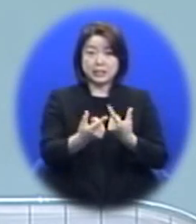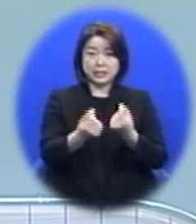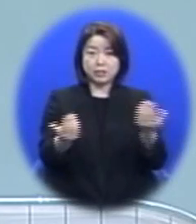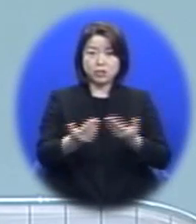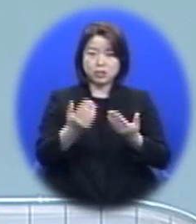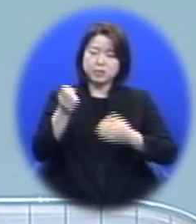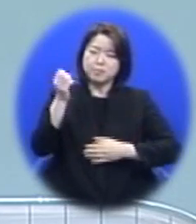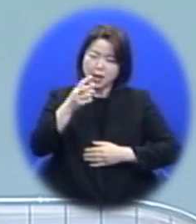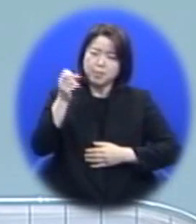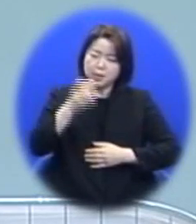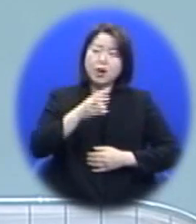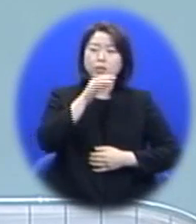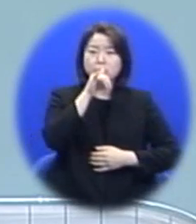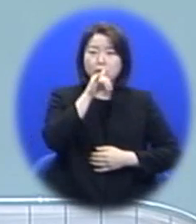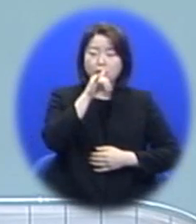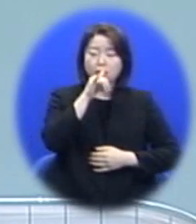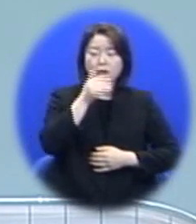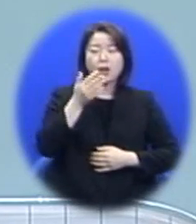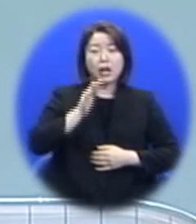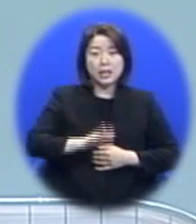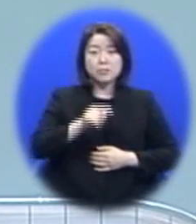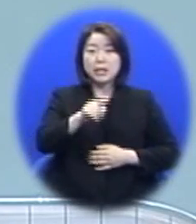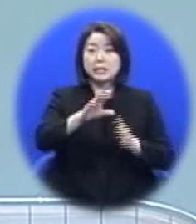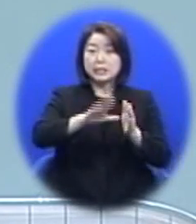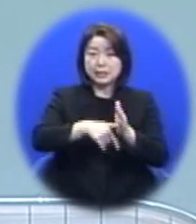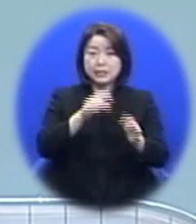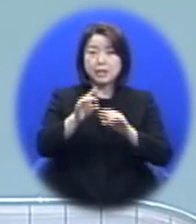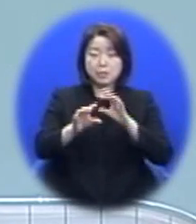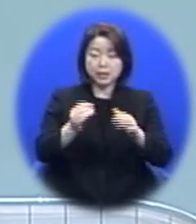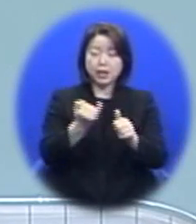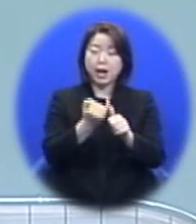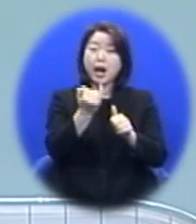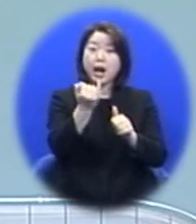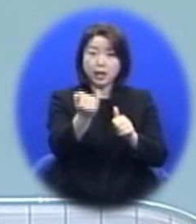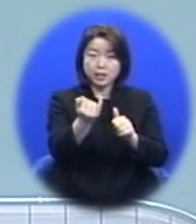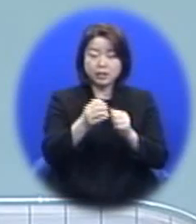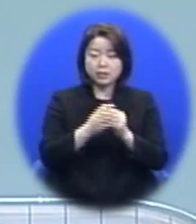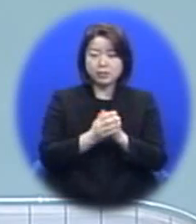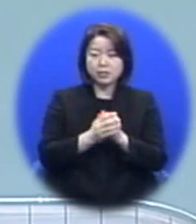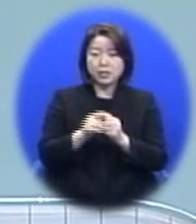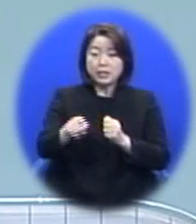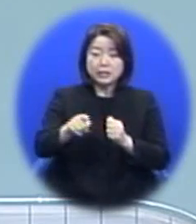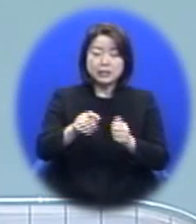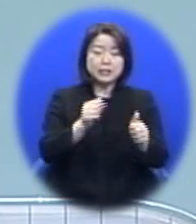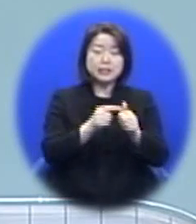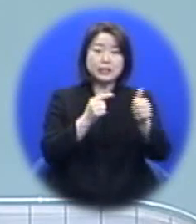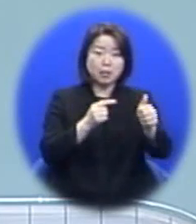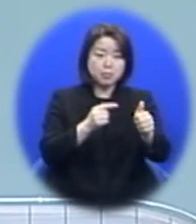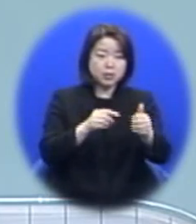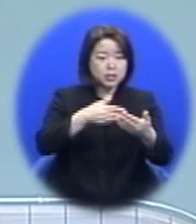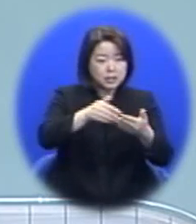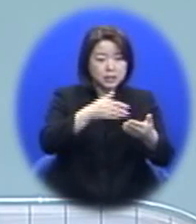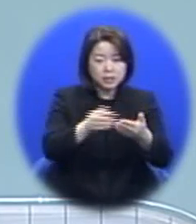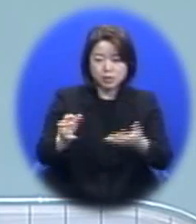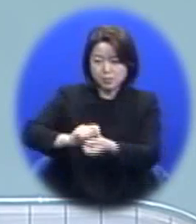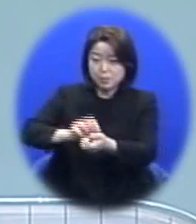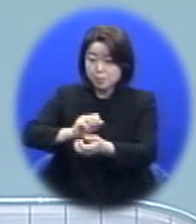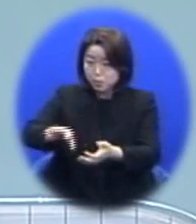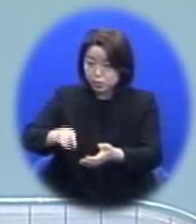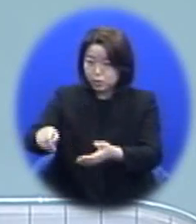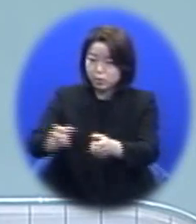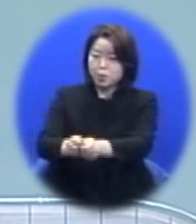있었다고 합니다. 그때마다 아내는 남편이 그렸던 그림을 정성스럽게 다시 다 펴서